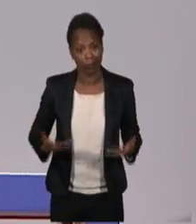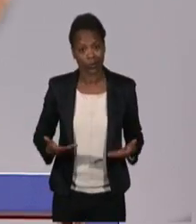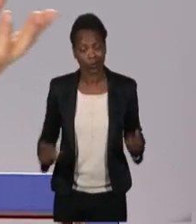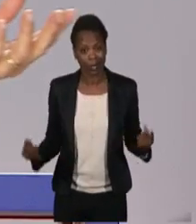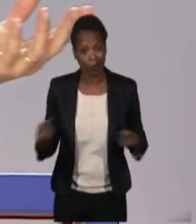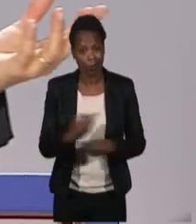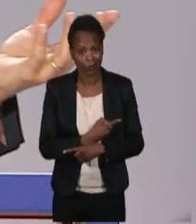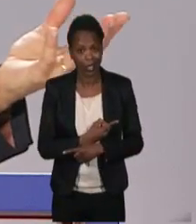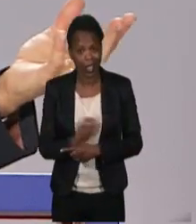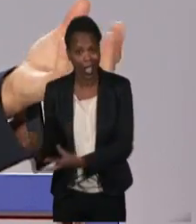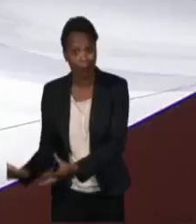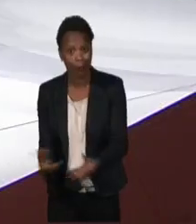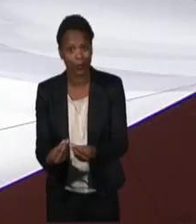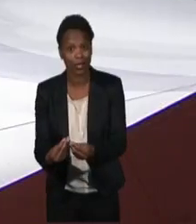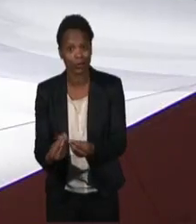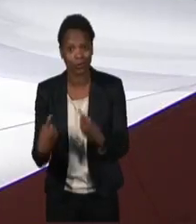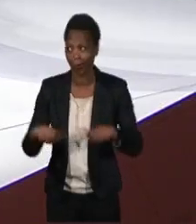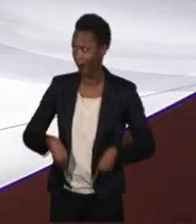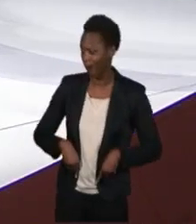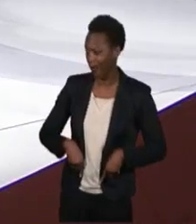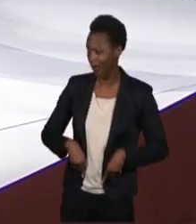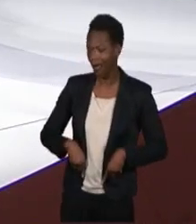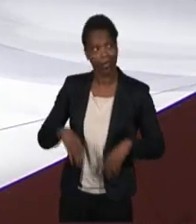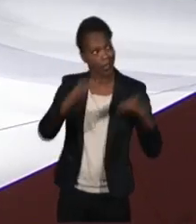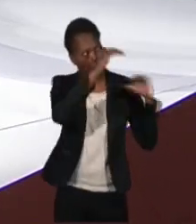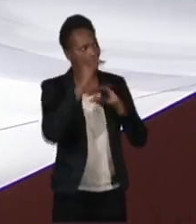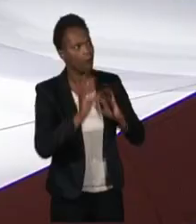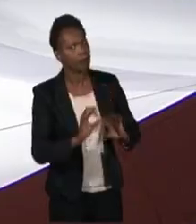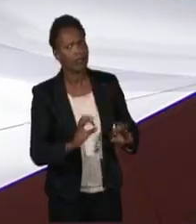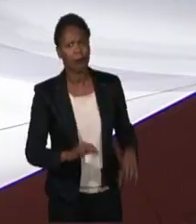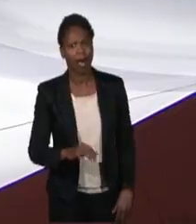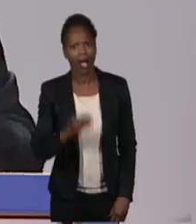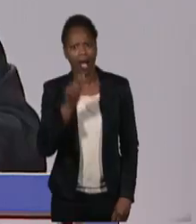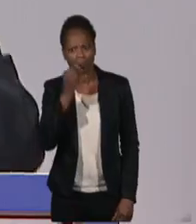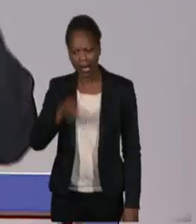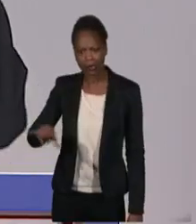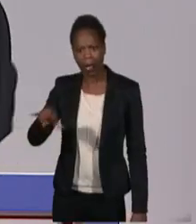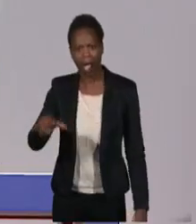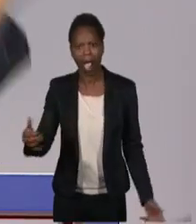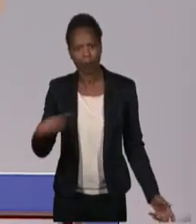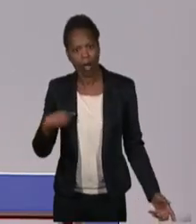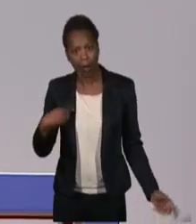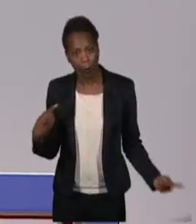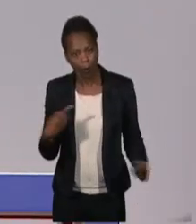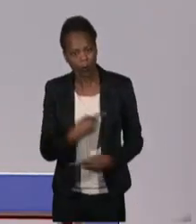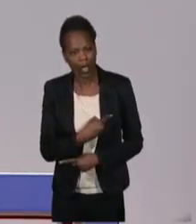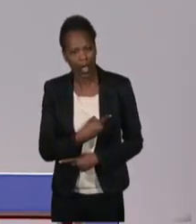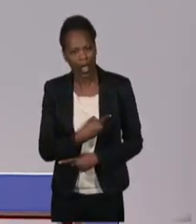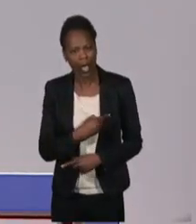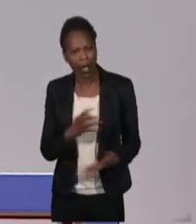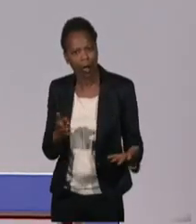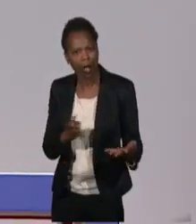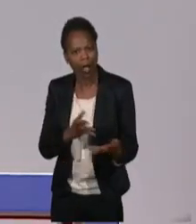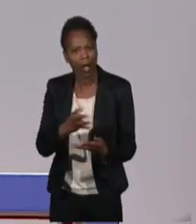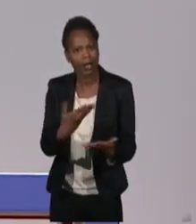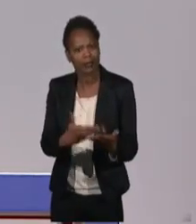complotismes, de la décroissance. Le parti de la décroissance est le parti de l'ignorance. Moi, je crois au progrès, un progrès